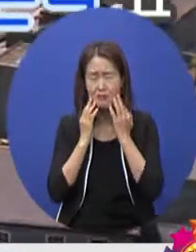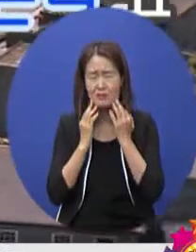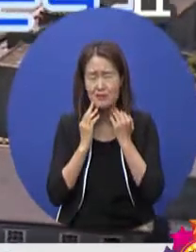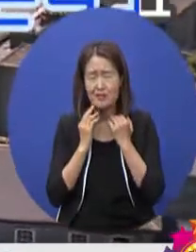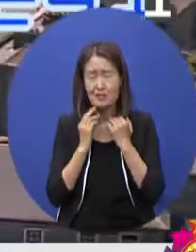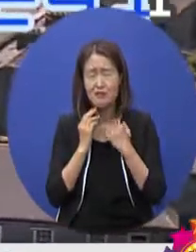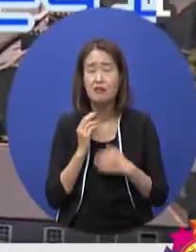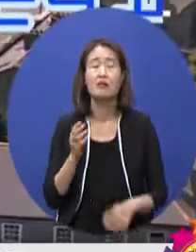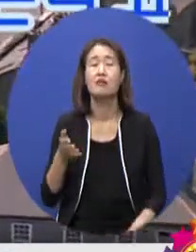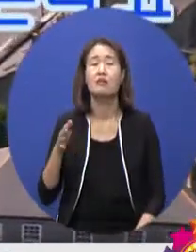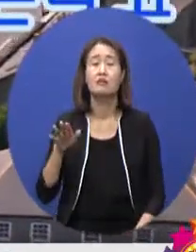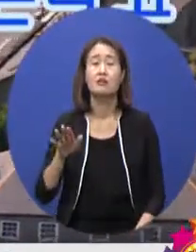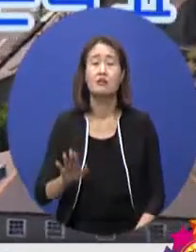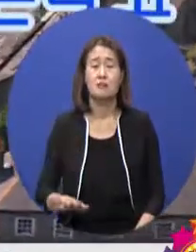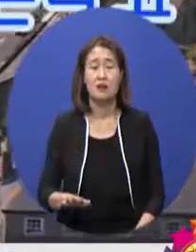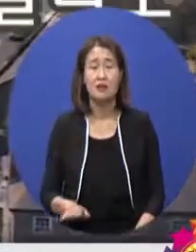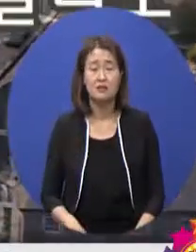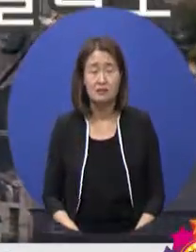울어본다고